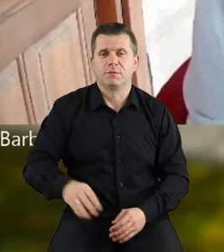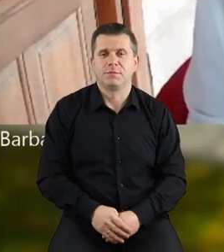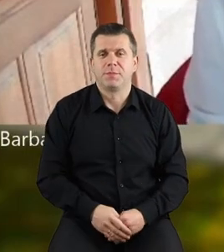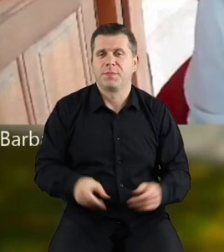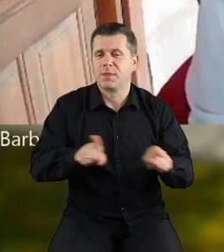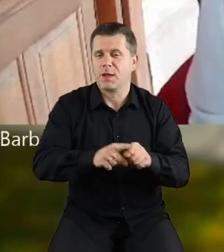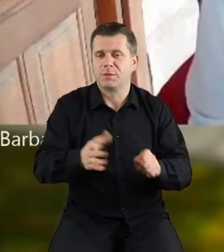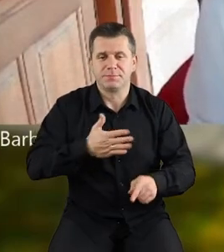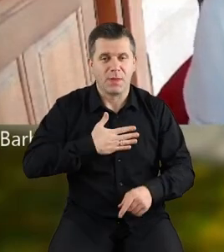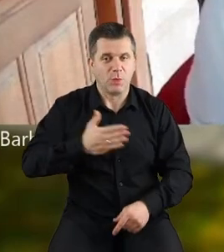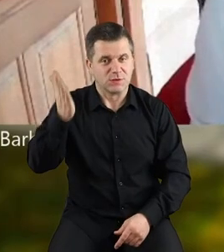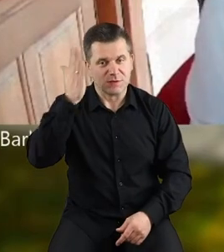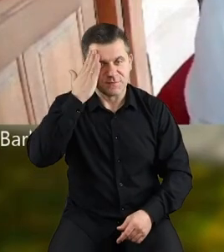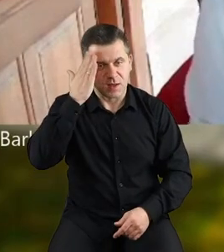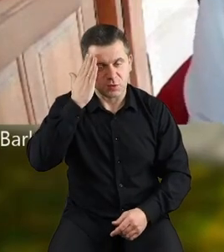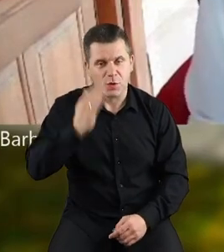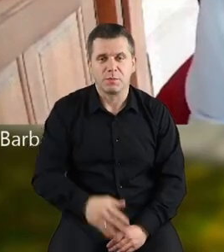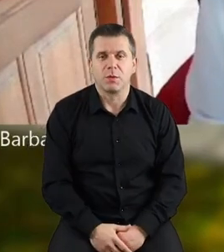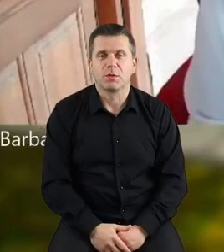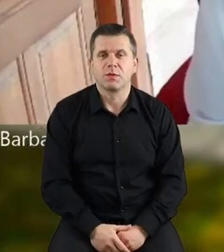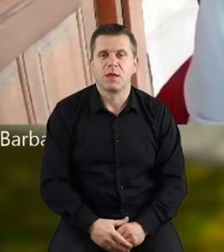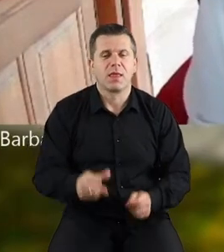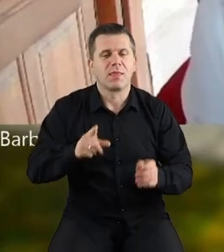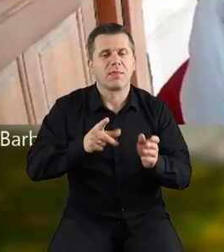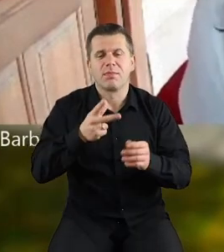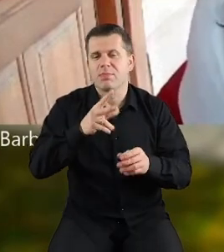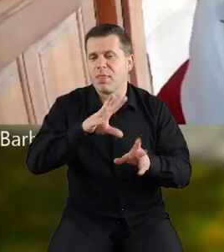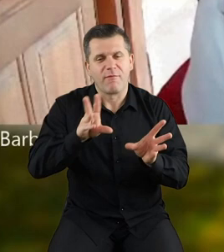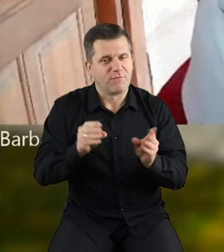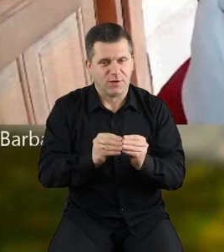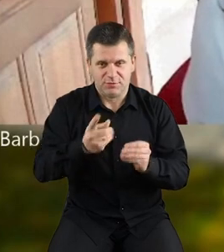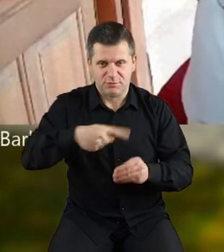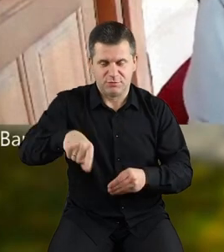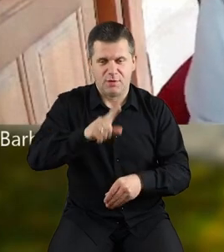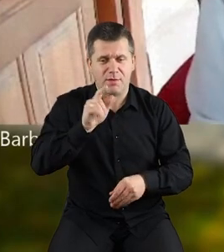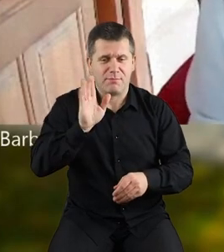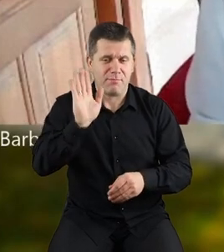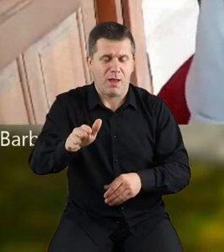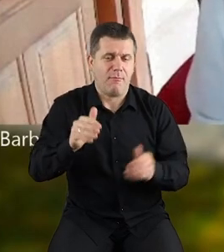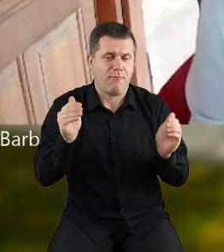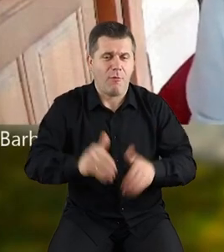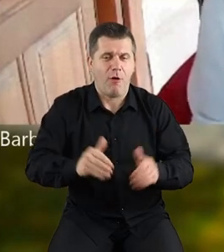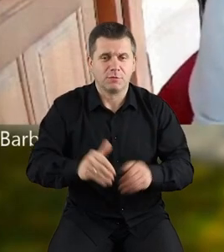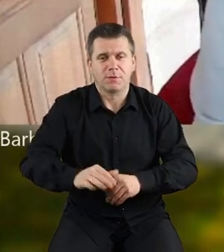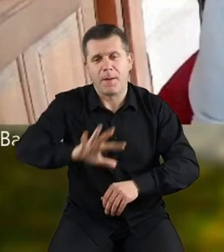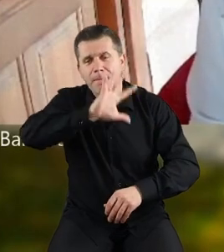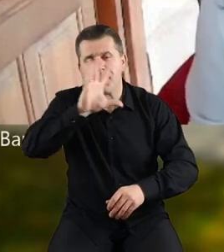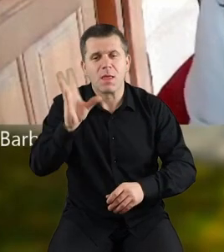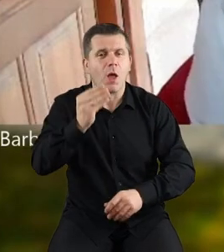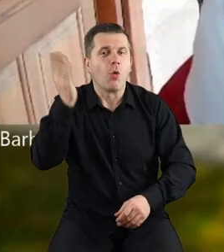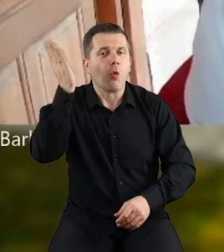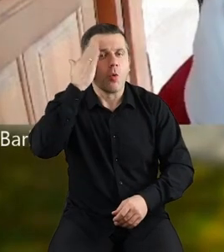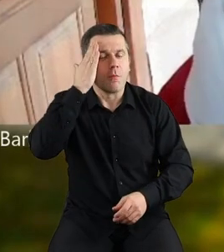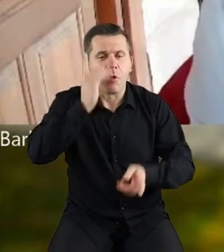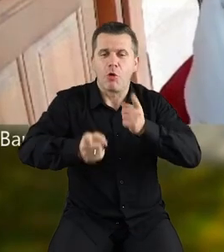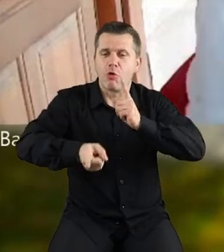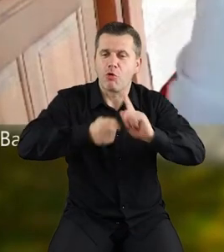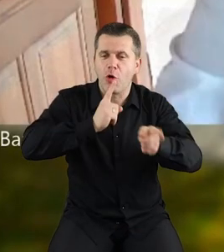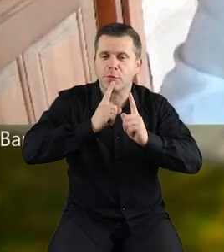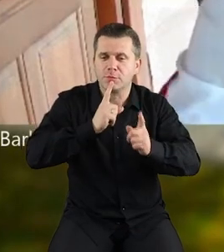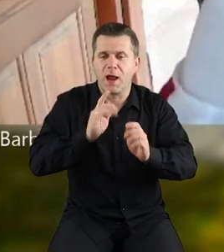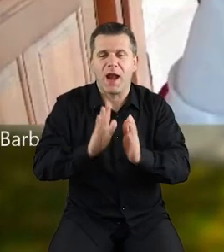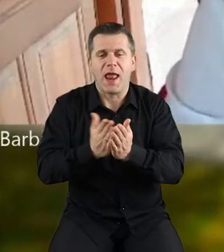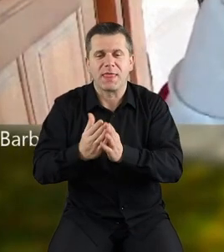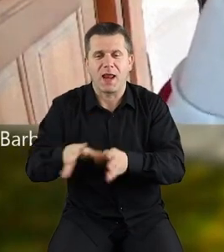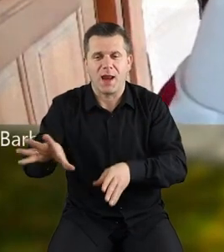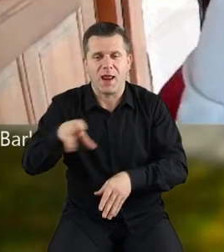dzieci, ale też miałam świadomość, że nie każdemu jest dana ta piękna umiejętność